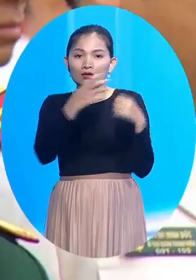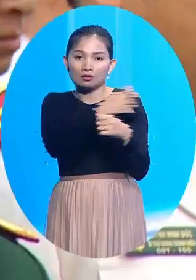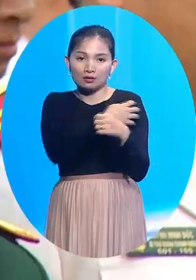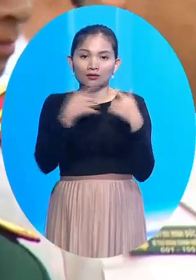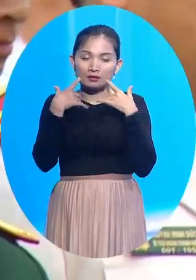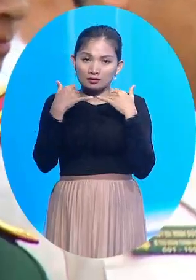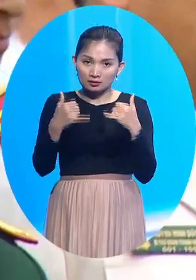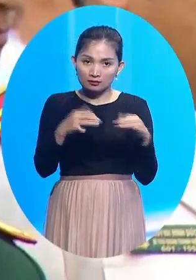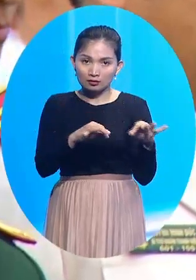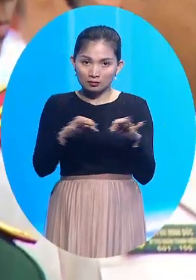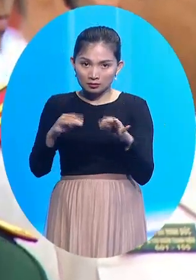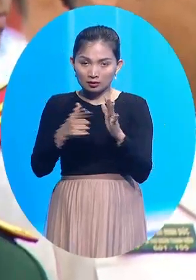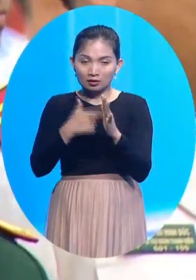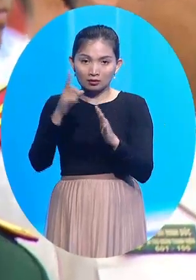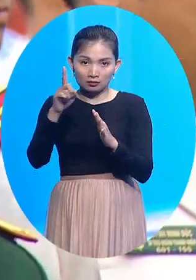nhiệm kỳ